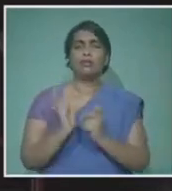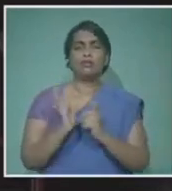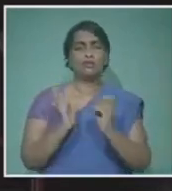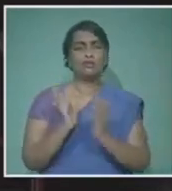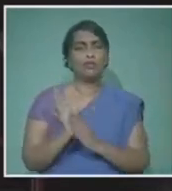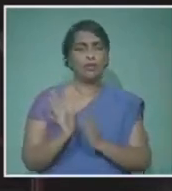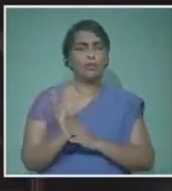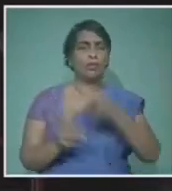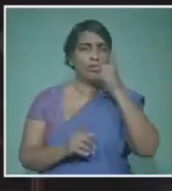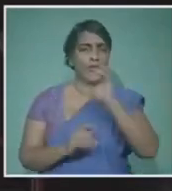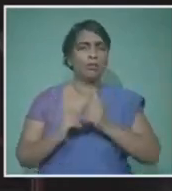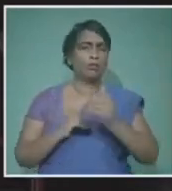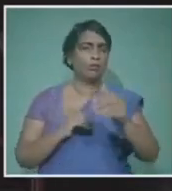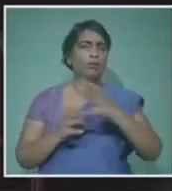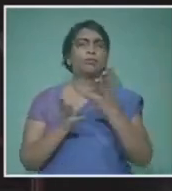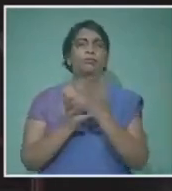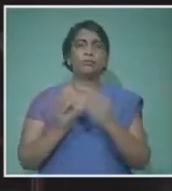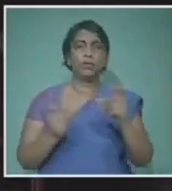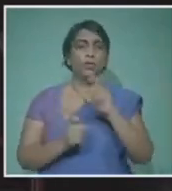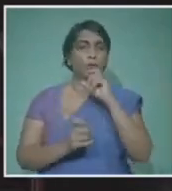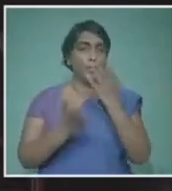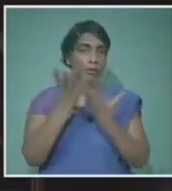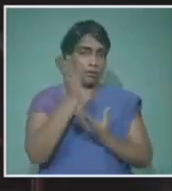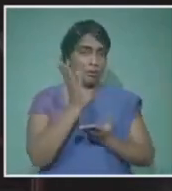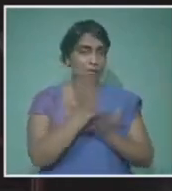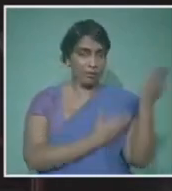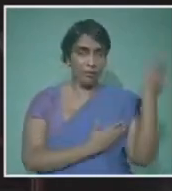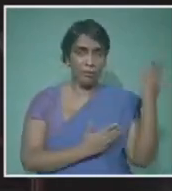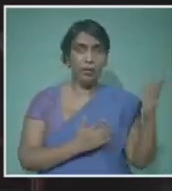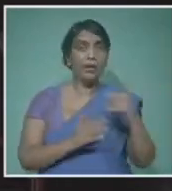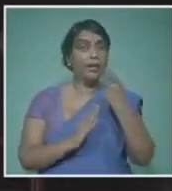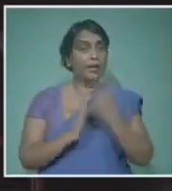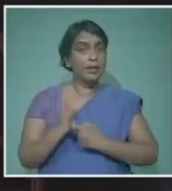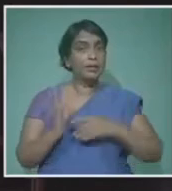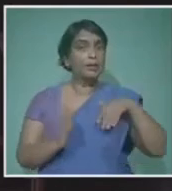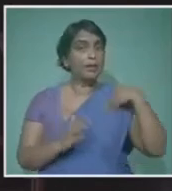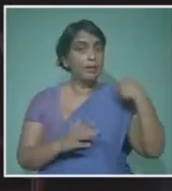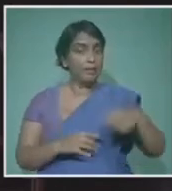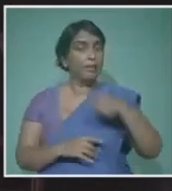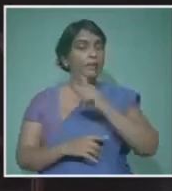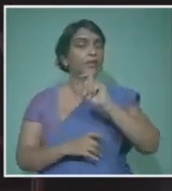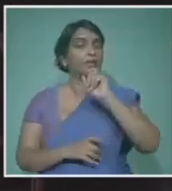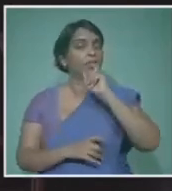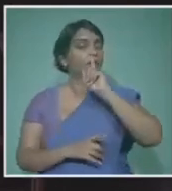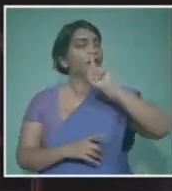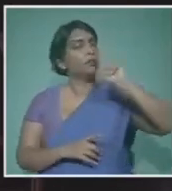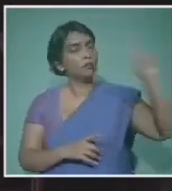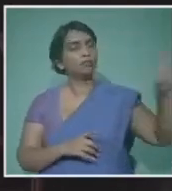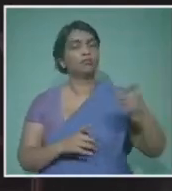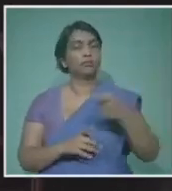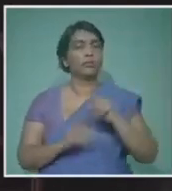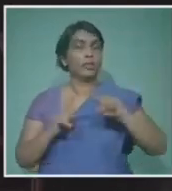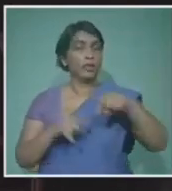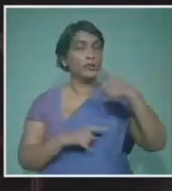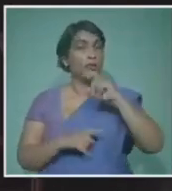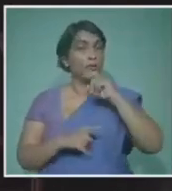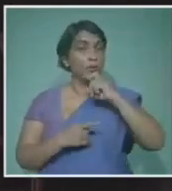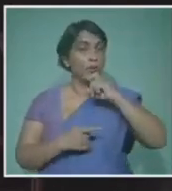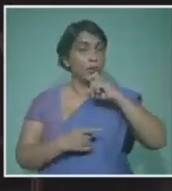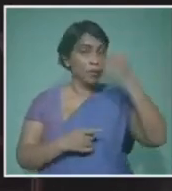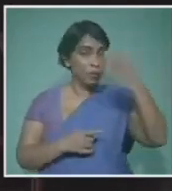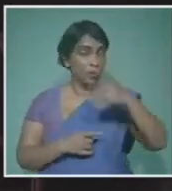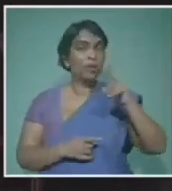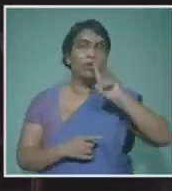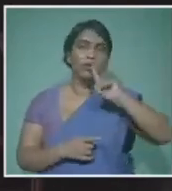කිරීම වැළැක්වීම සඳහානේ අපි නඩු දාලා තියෙන්නේ එහෙමනම් නීතිපතිවරයා විසින් අධිකරණයට ගිහිල්ලා කියන්න ඊළඟ නඩු දිනේදී ගරු කතානායකතුමනි